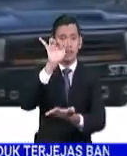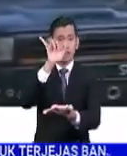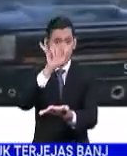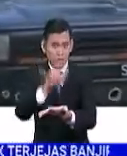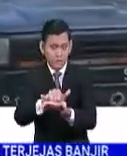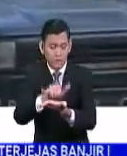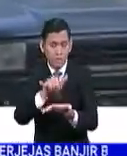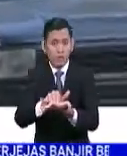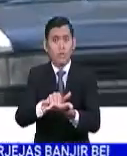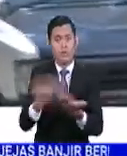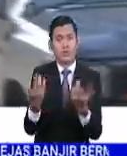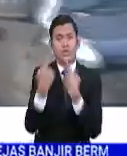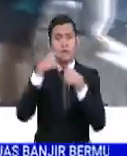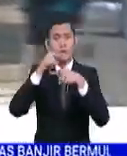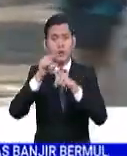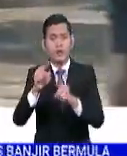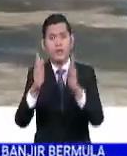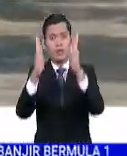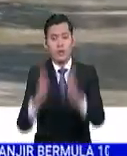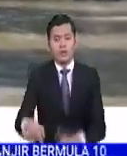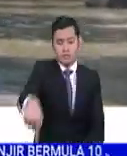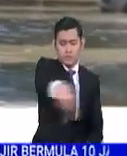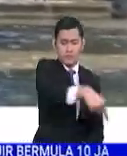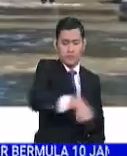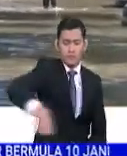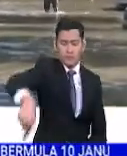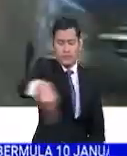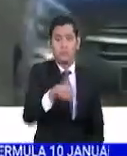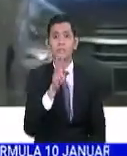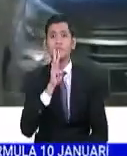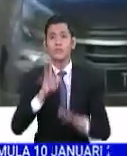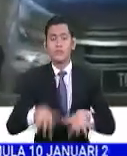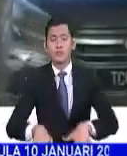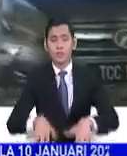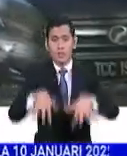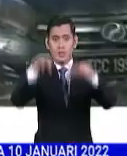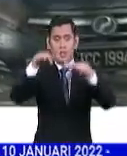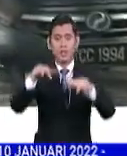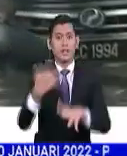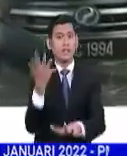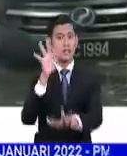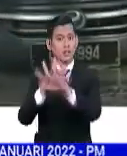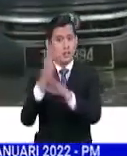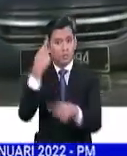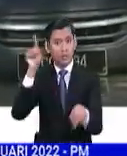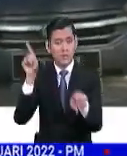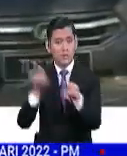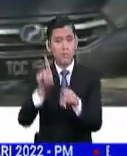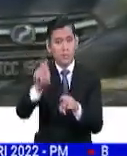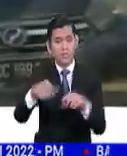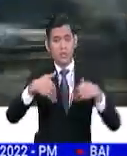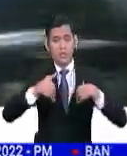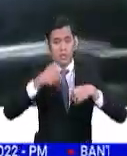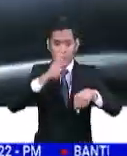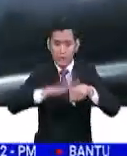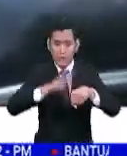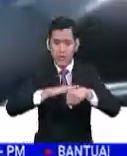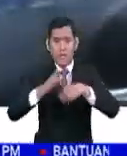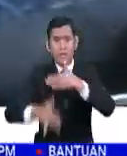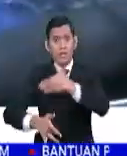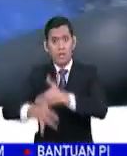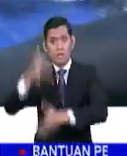pengalaman penduduk terjejas banjir. Bagaimanapun, rata-ratanya bersetuju ada keperluan sistem amaran awal